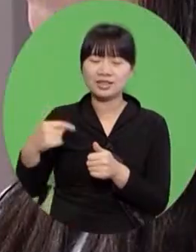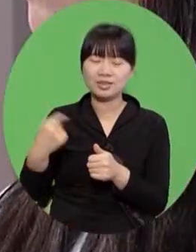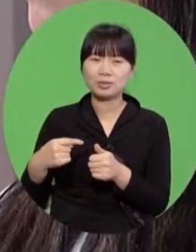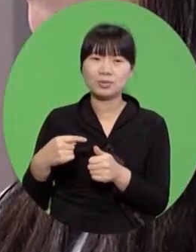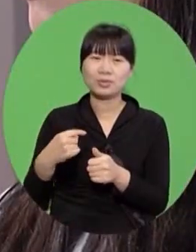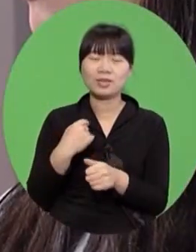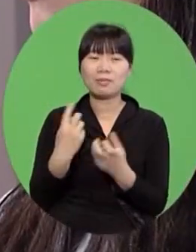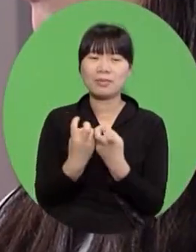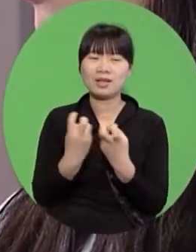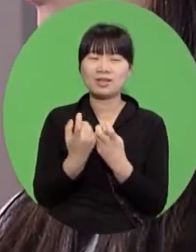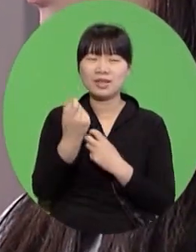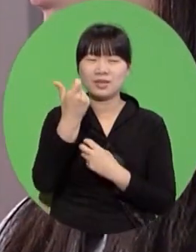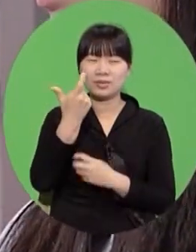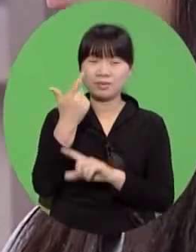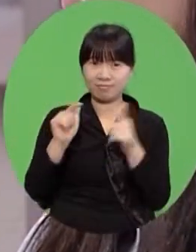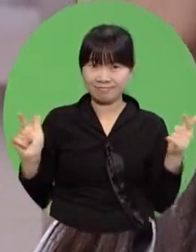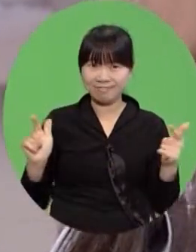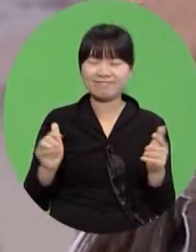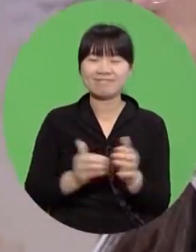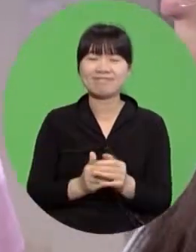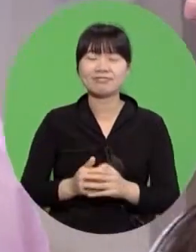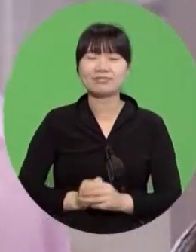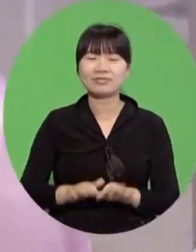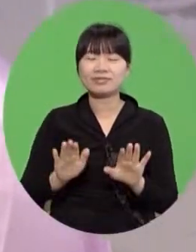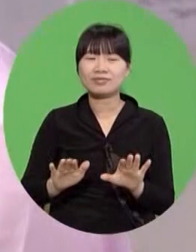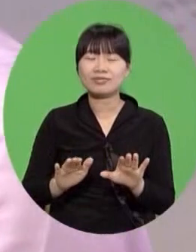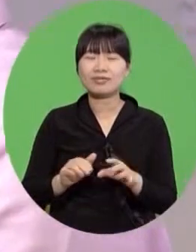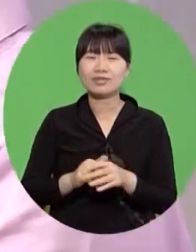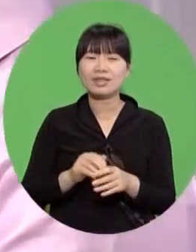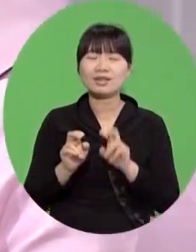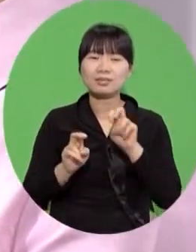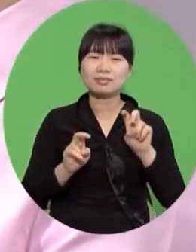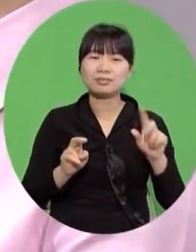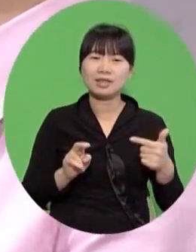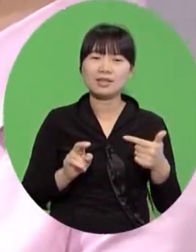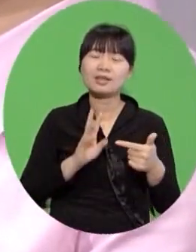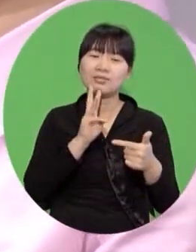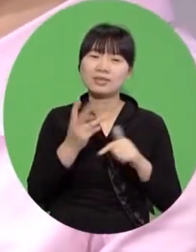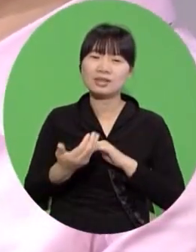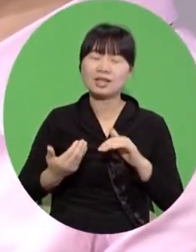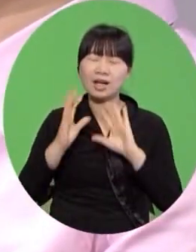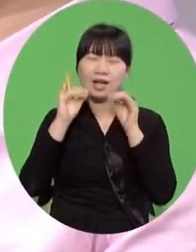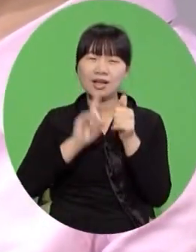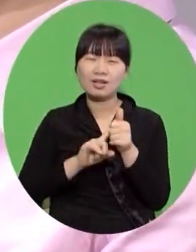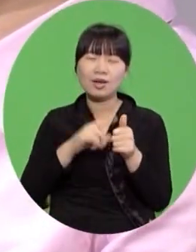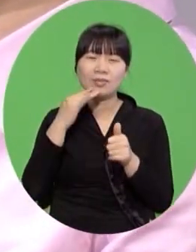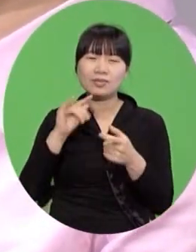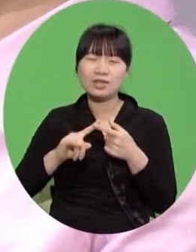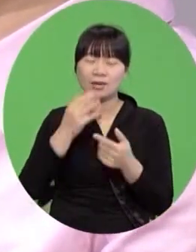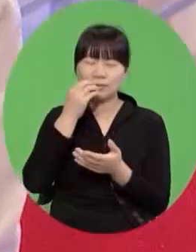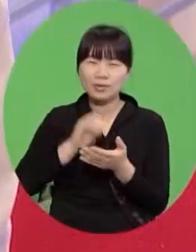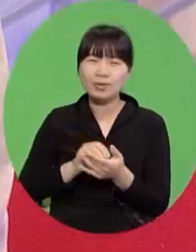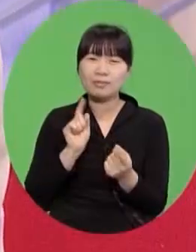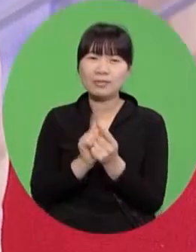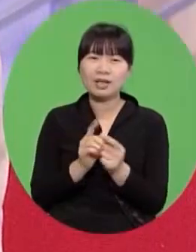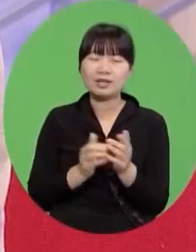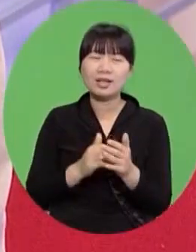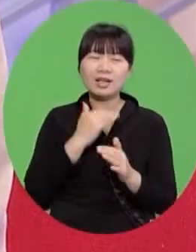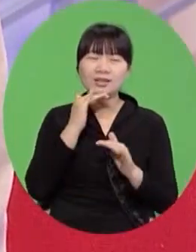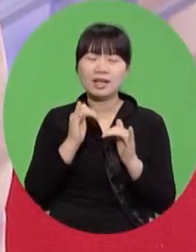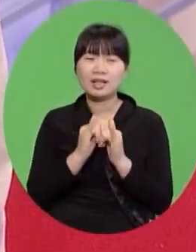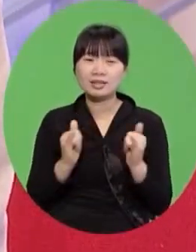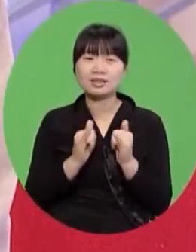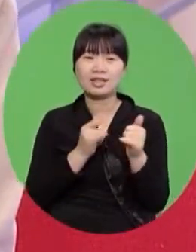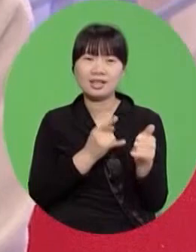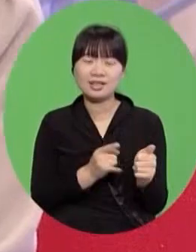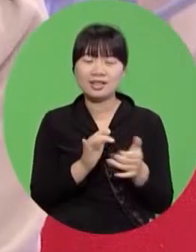지도할 방식이 조금씩 달라져요. 네. 우리가 이제 만 3세 이전에는 아이들이 물론 돌만 돼도 또래에게 관심은